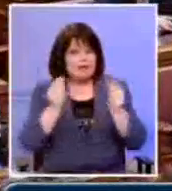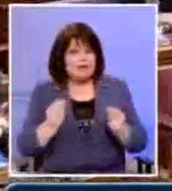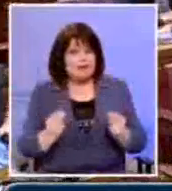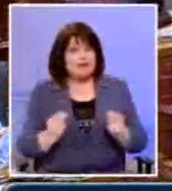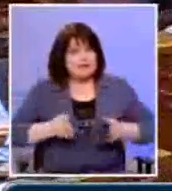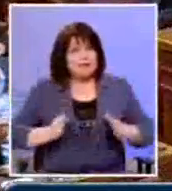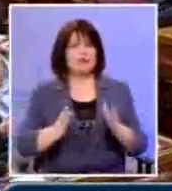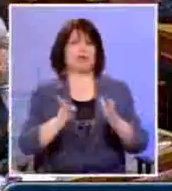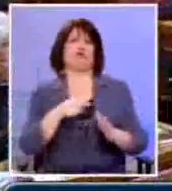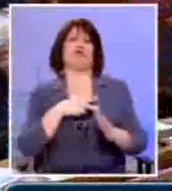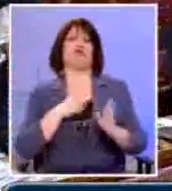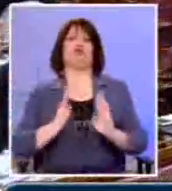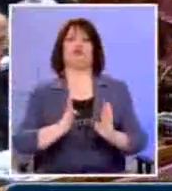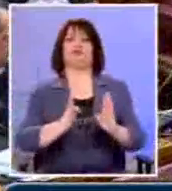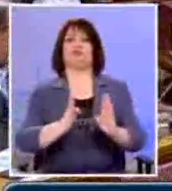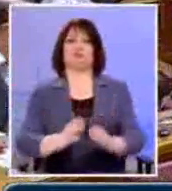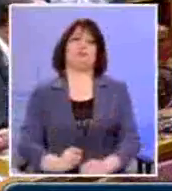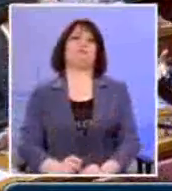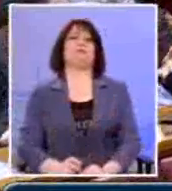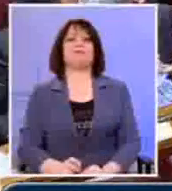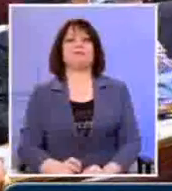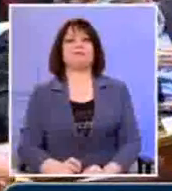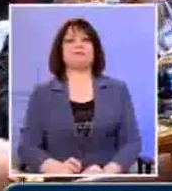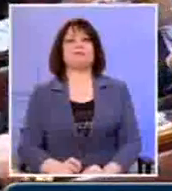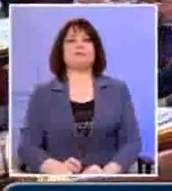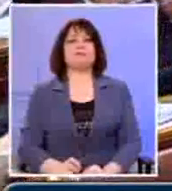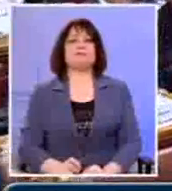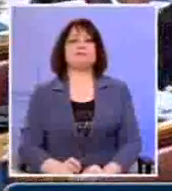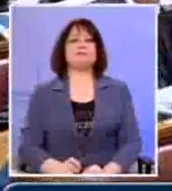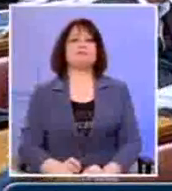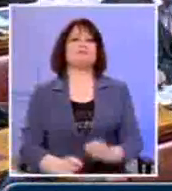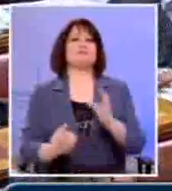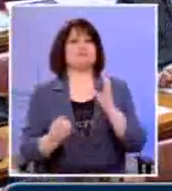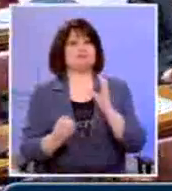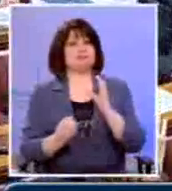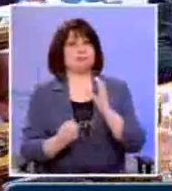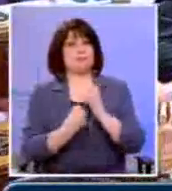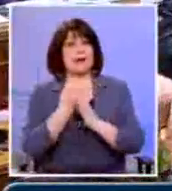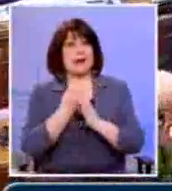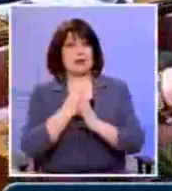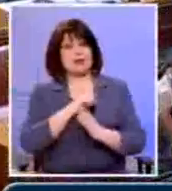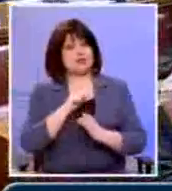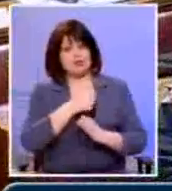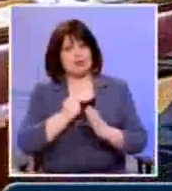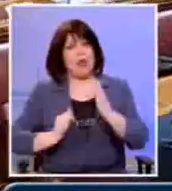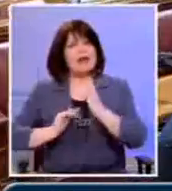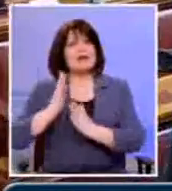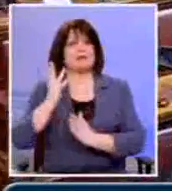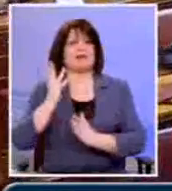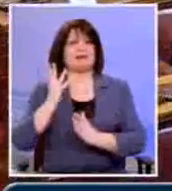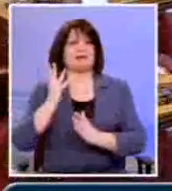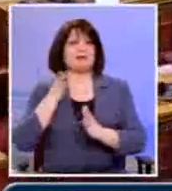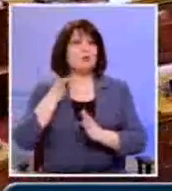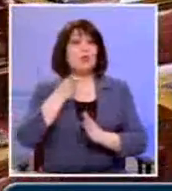να προχωρήσει σε σωστές κατευθύνσεις. Σε κατευθύνσεις παραγωγής και όχι ανάπτυξης. Σε